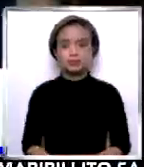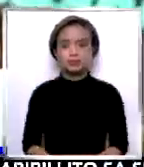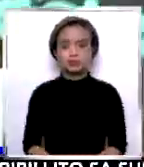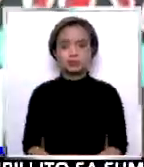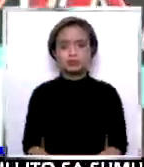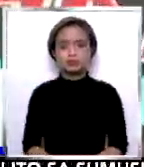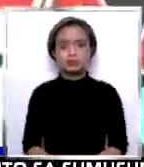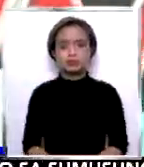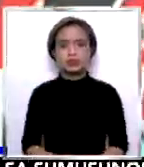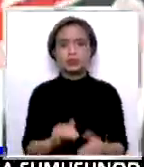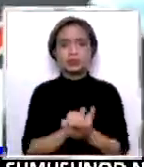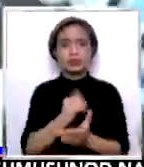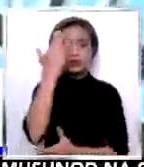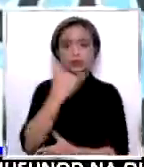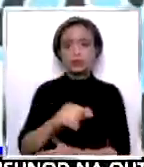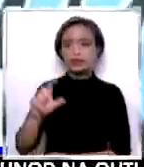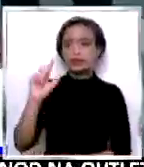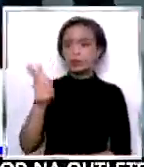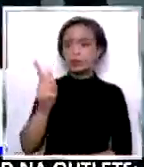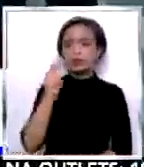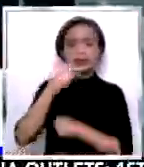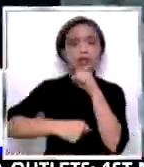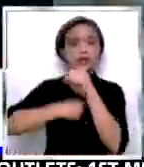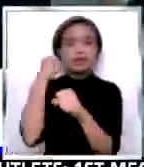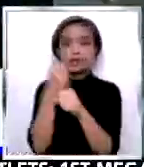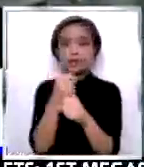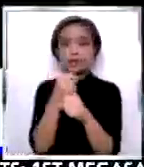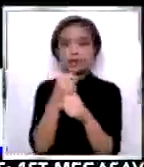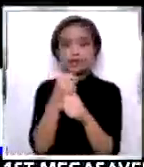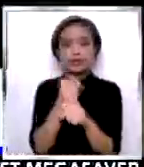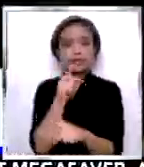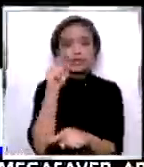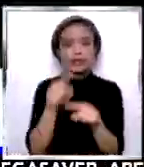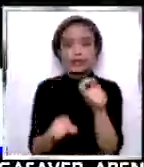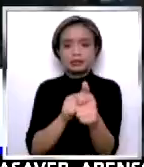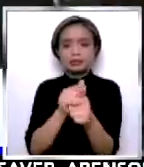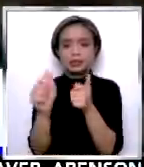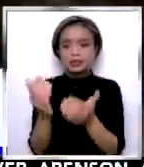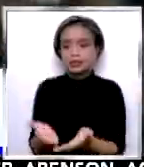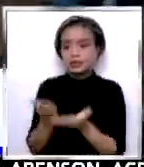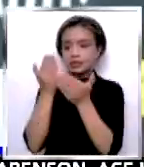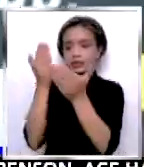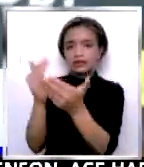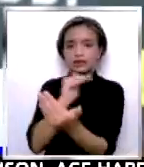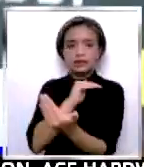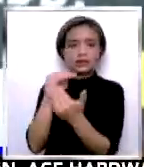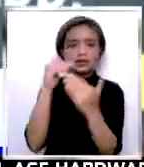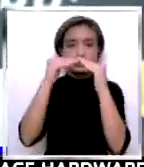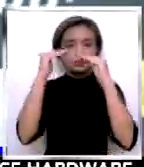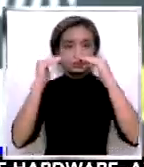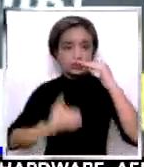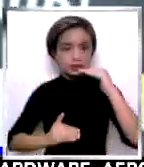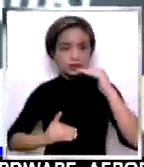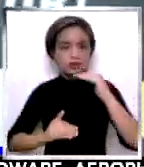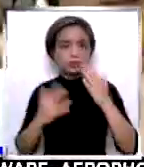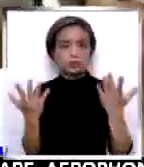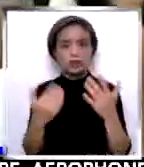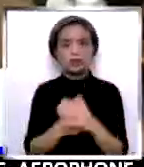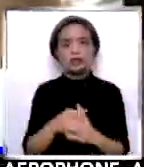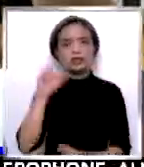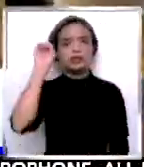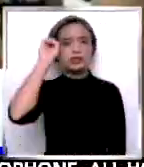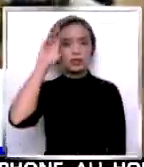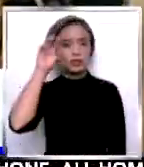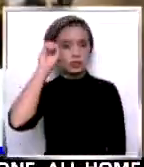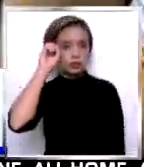kaya dalawang dekada nang ipinaglalabang maipasa ang mga panukalang batas laban sa diskriminasyong nakabase sa Sexual Orientation and